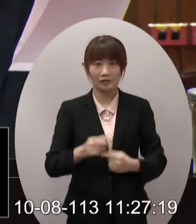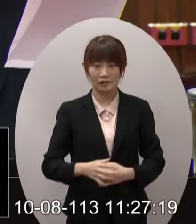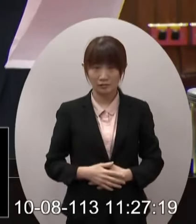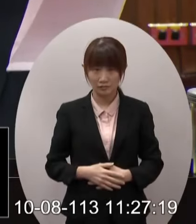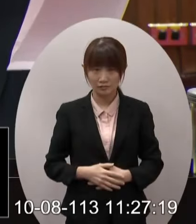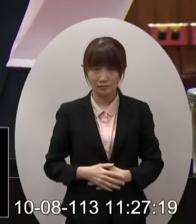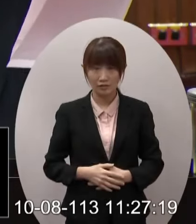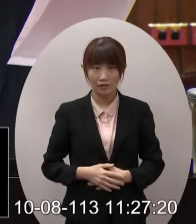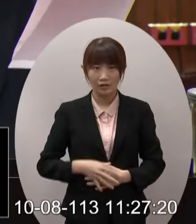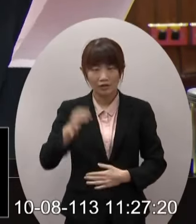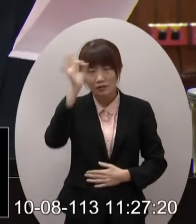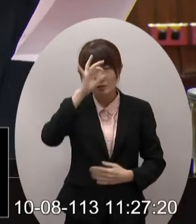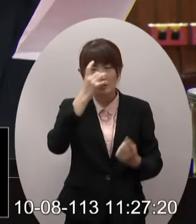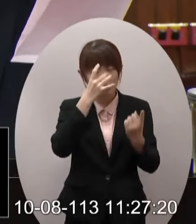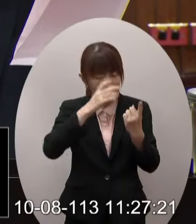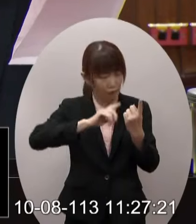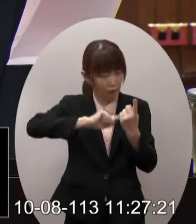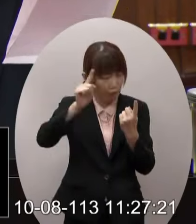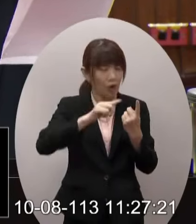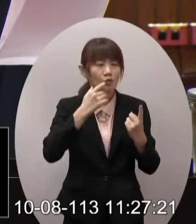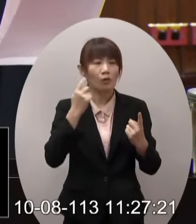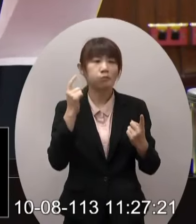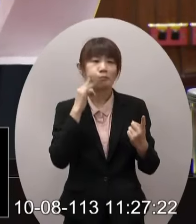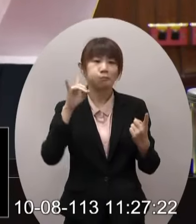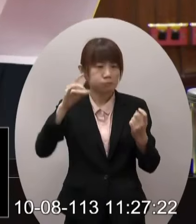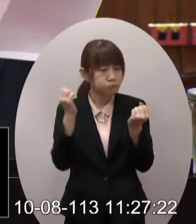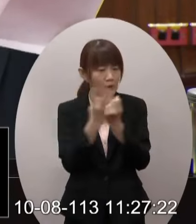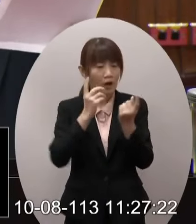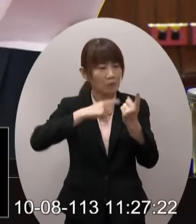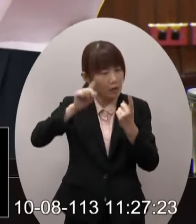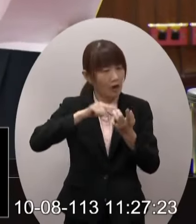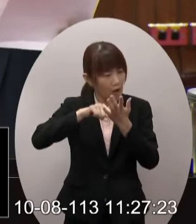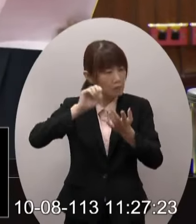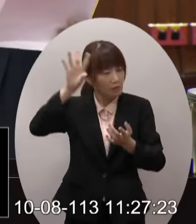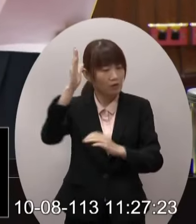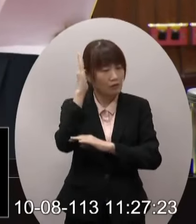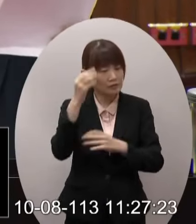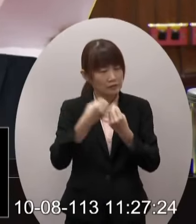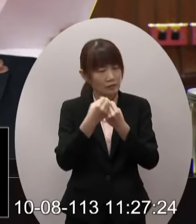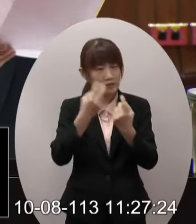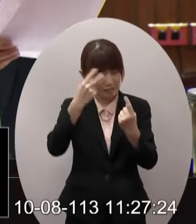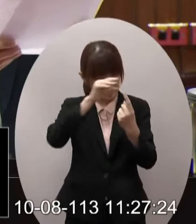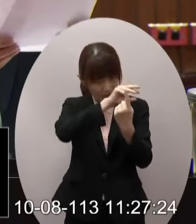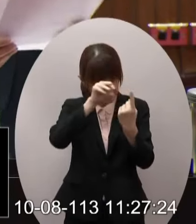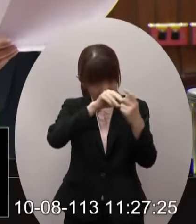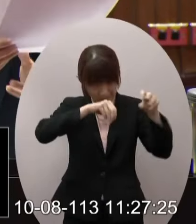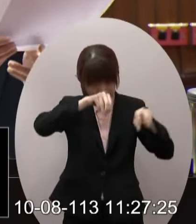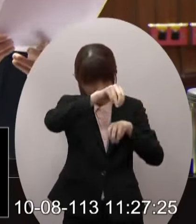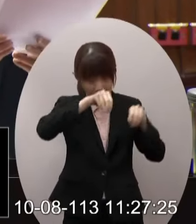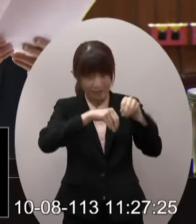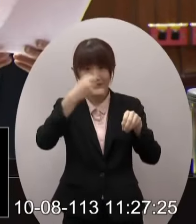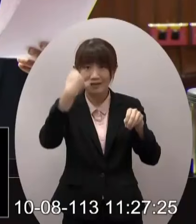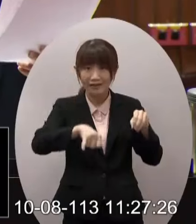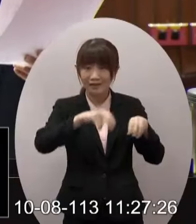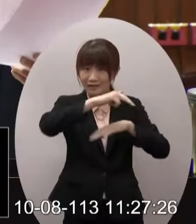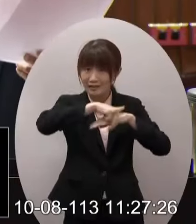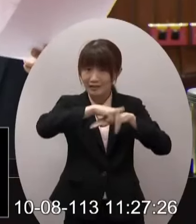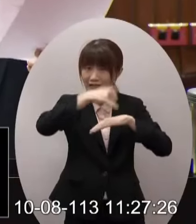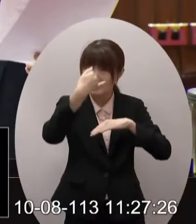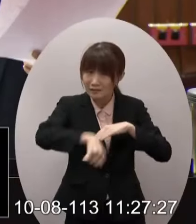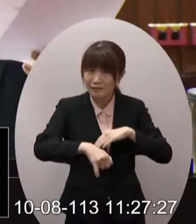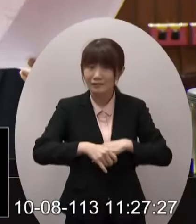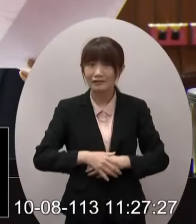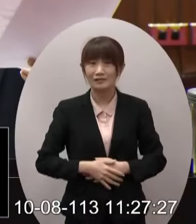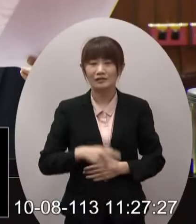说找不到通报功能了，说界面差了，说使